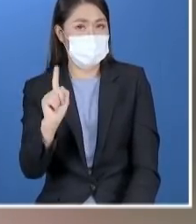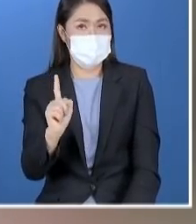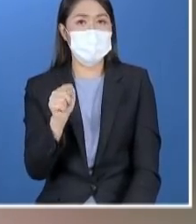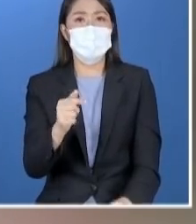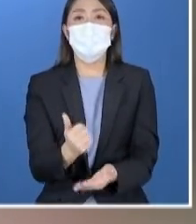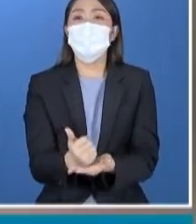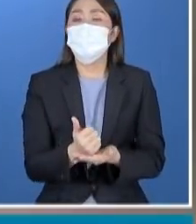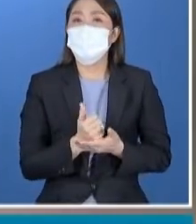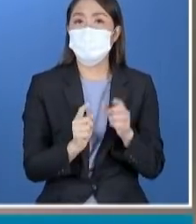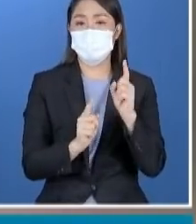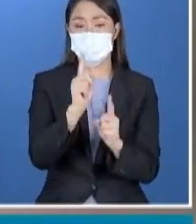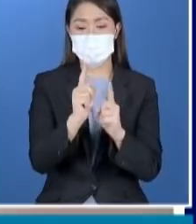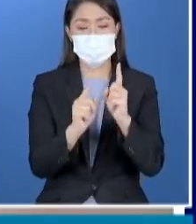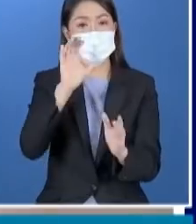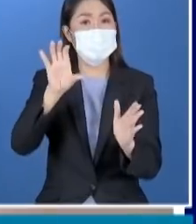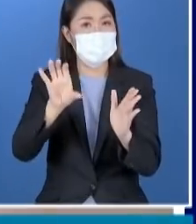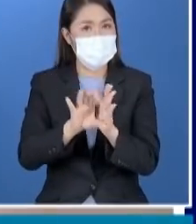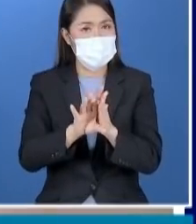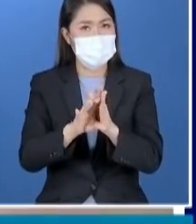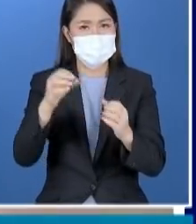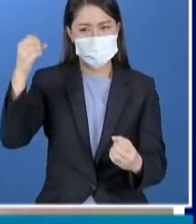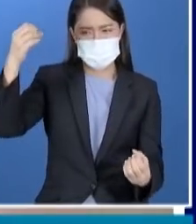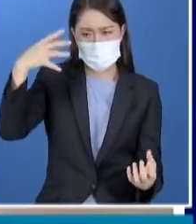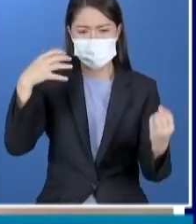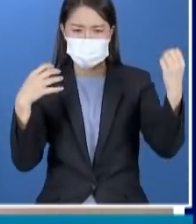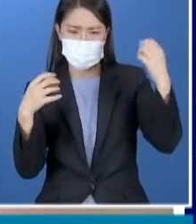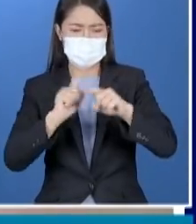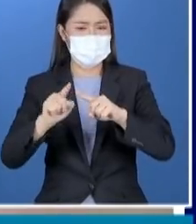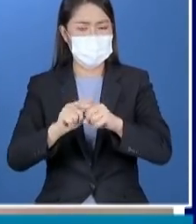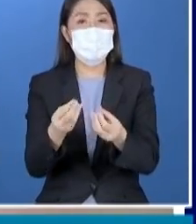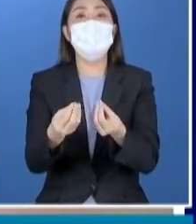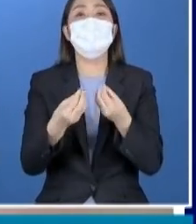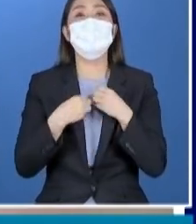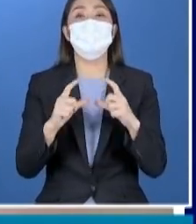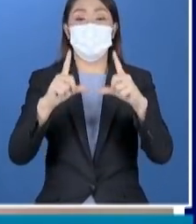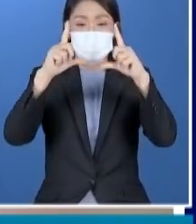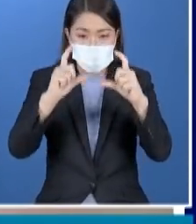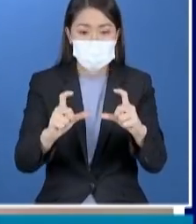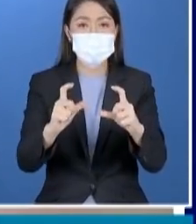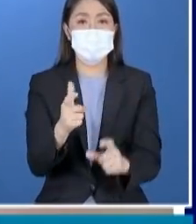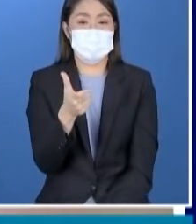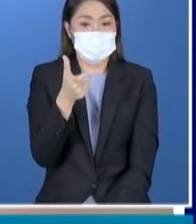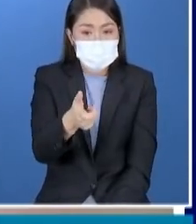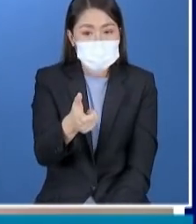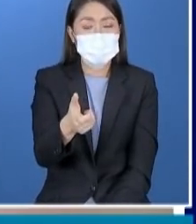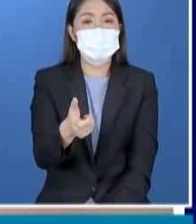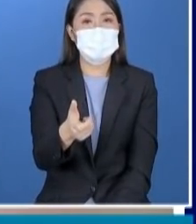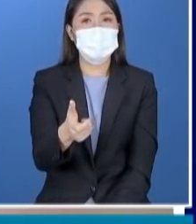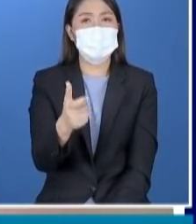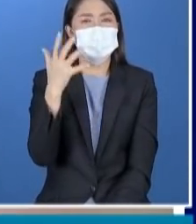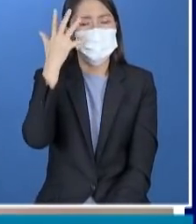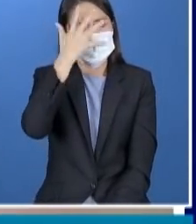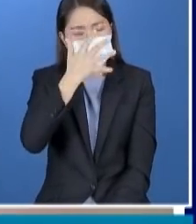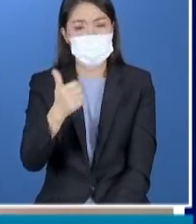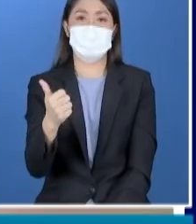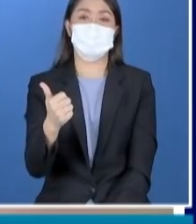มันก็จะประมวลภาพประมวลแสงประมวลทุกอย่างเอาไว้แล้วพอกดชัตเตอร์ปั๊บมันจะทำให้ภาพเนี่ยมันสวย